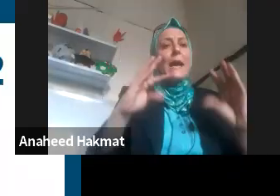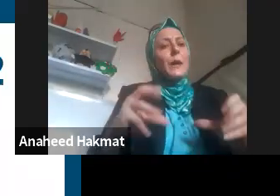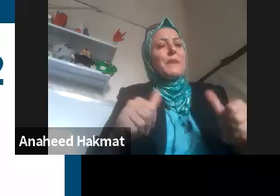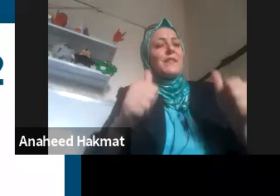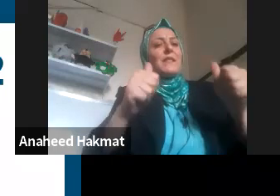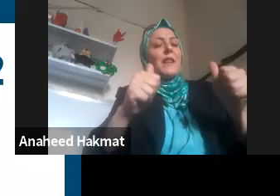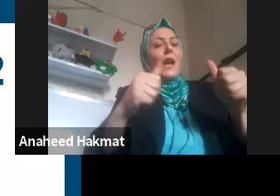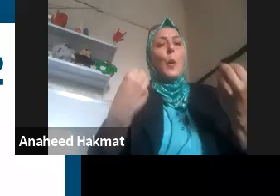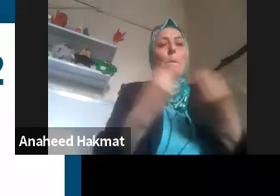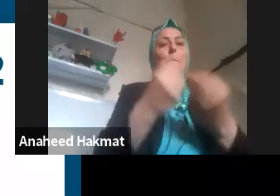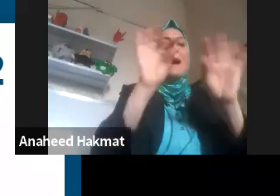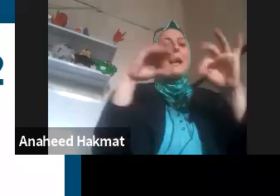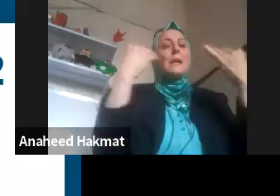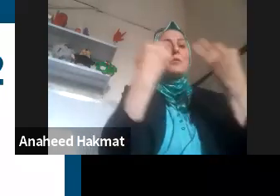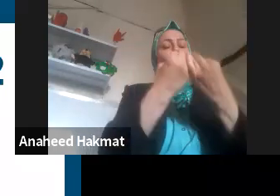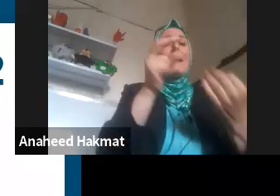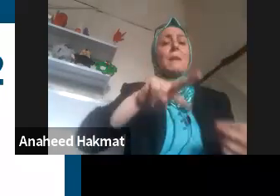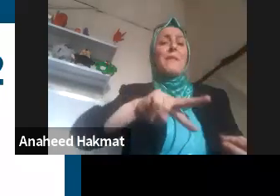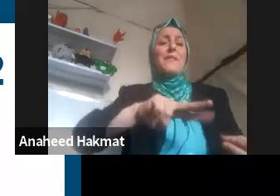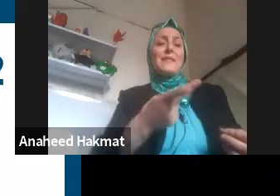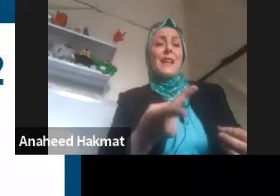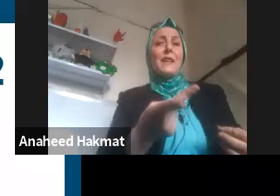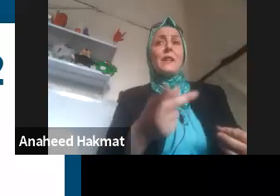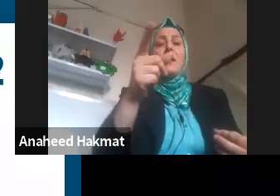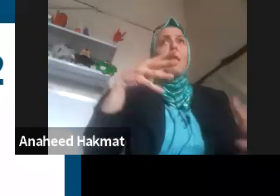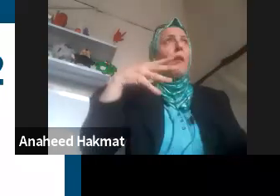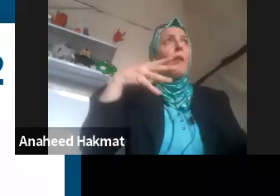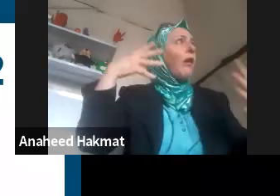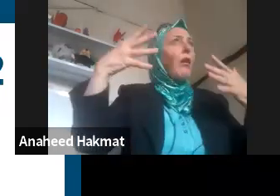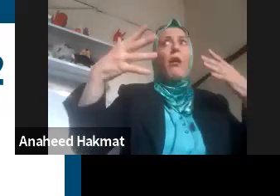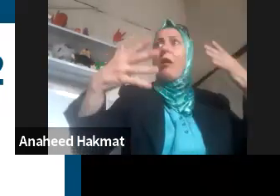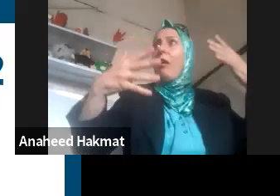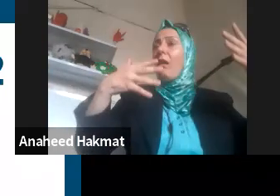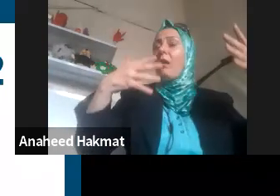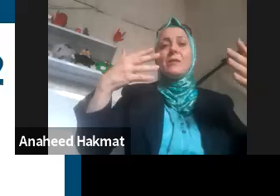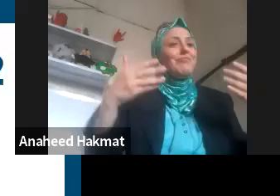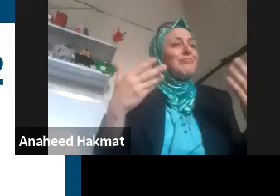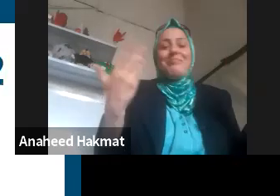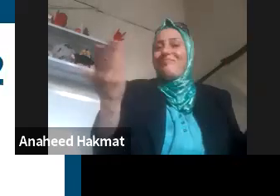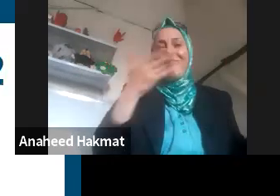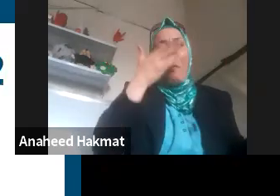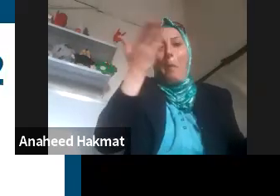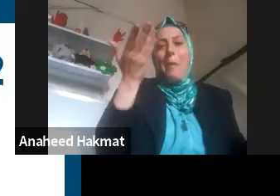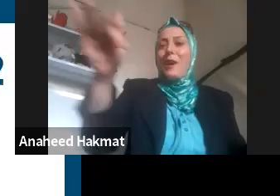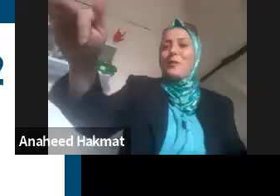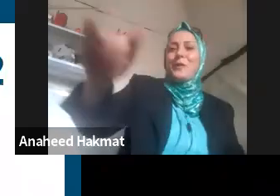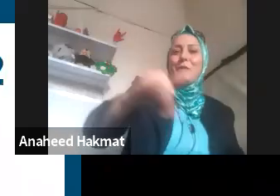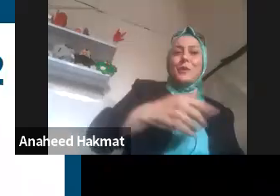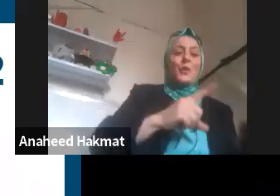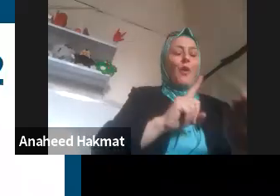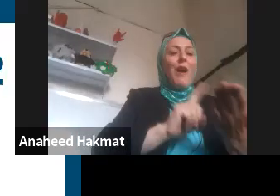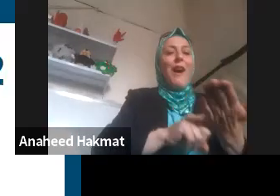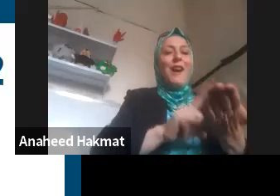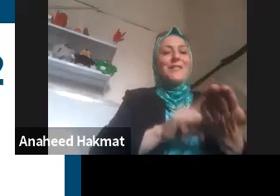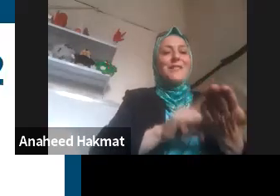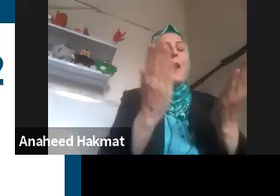كل ما تغير الروتين كل ما هن عم يضيعوا اكثر تيجعوا يفوتوا على الصف او على الدراسه. وعنا